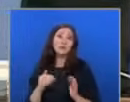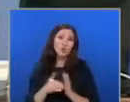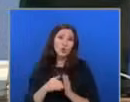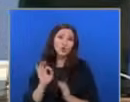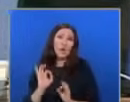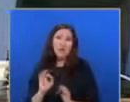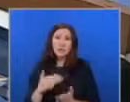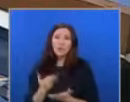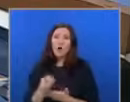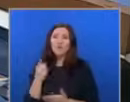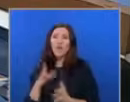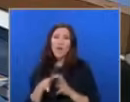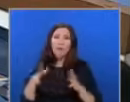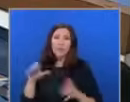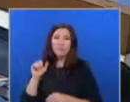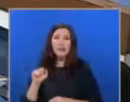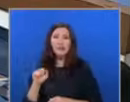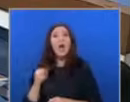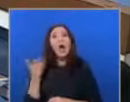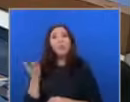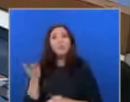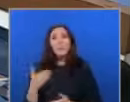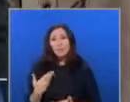нали, това е най-голямата партия. А пък и те ни